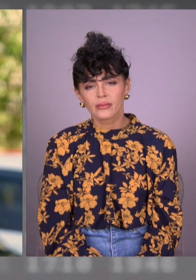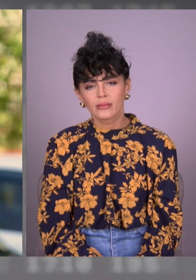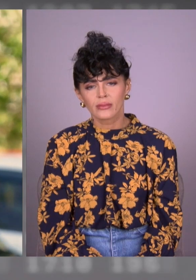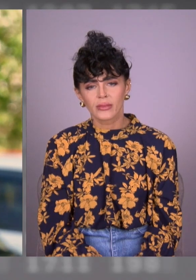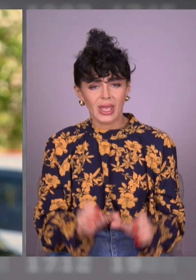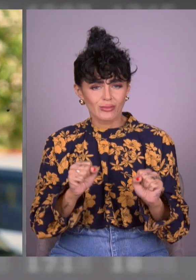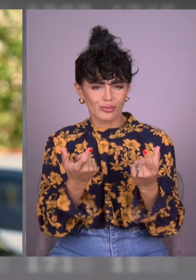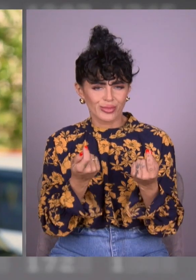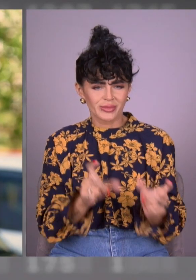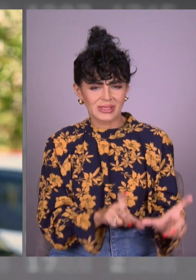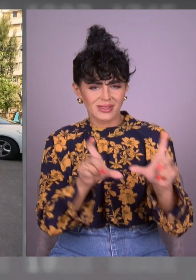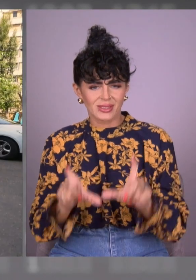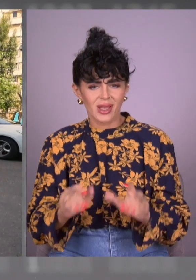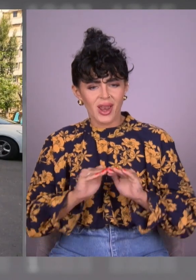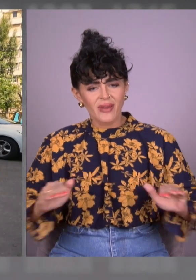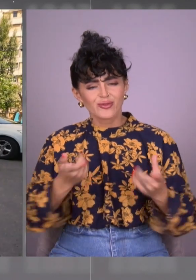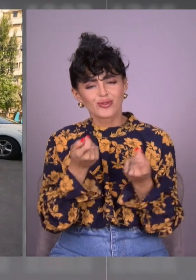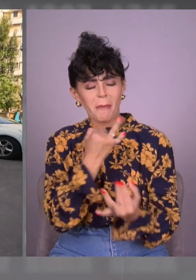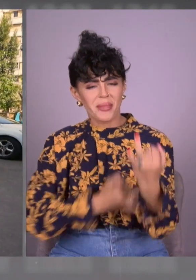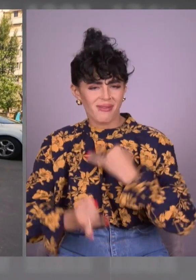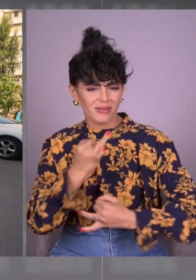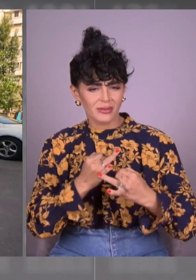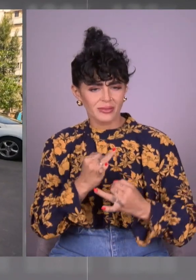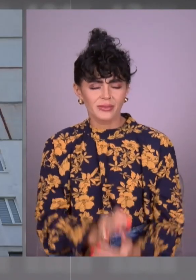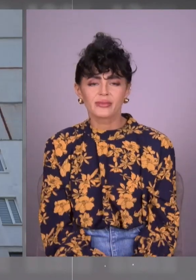на лавицю і поговорити. Добре? Так. Ходімо.